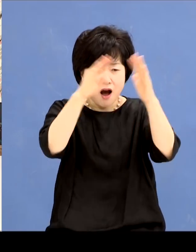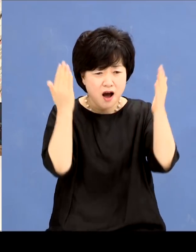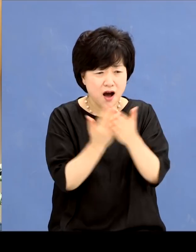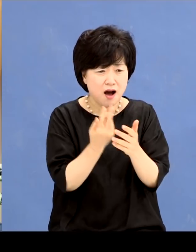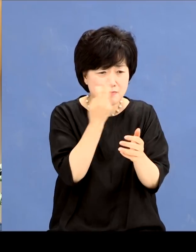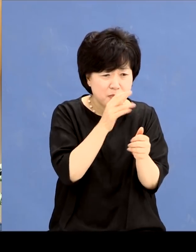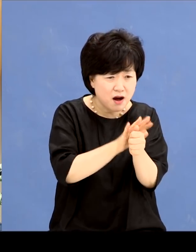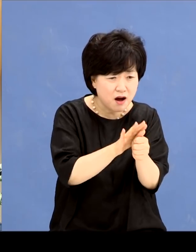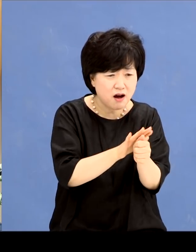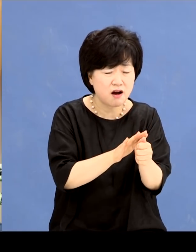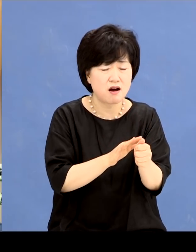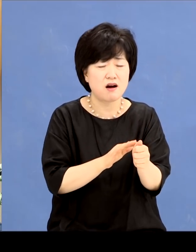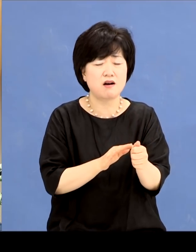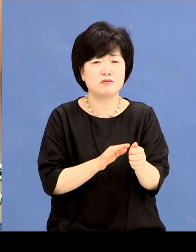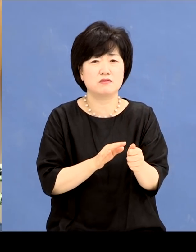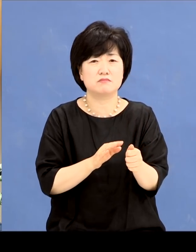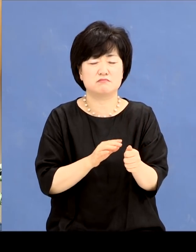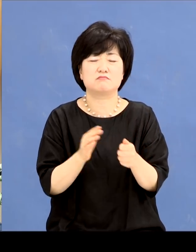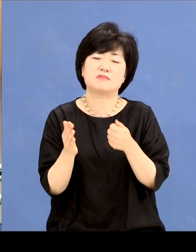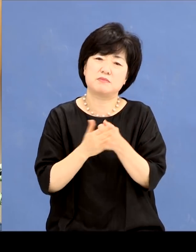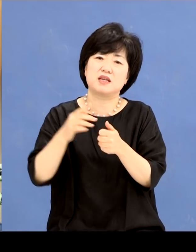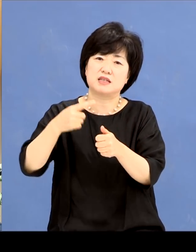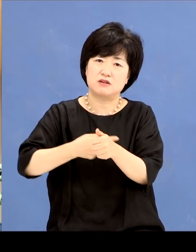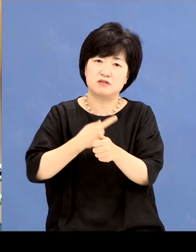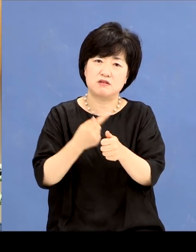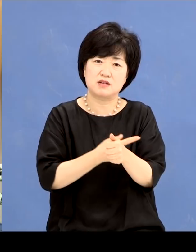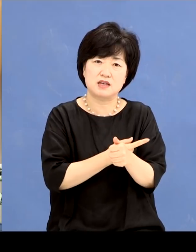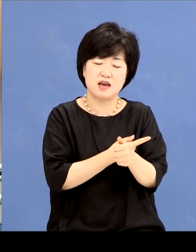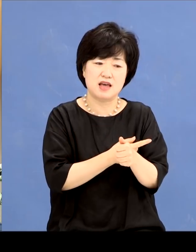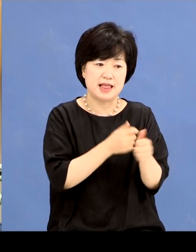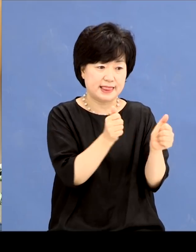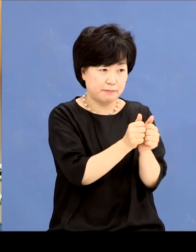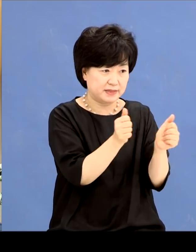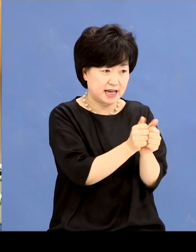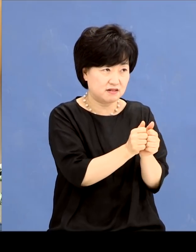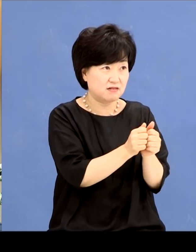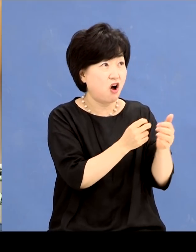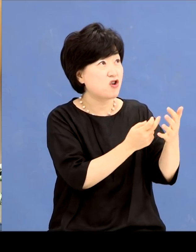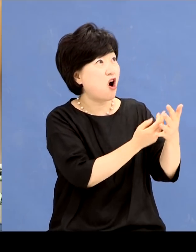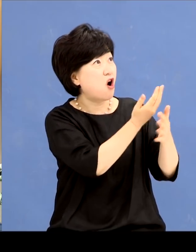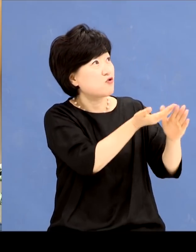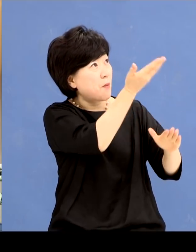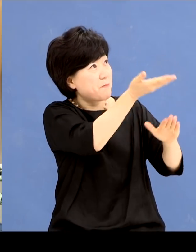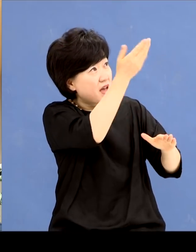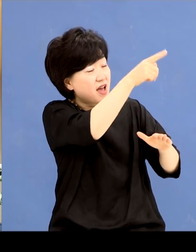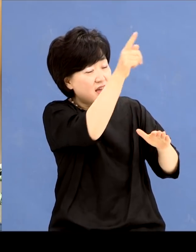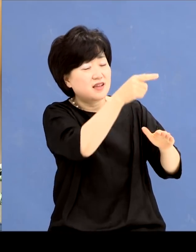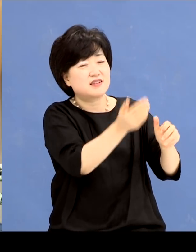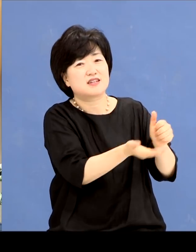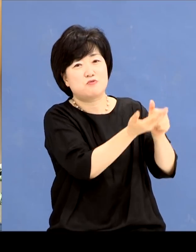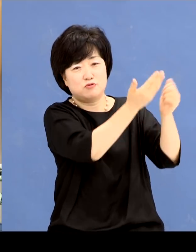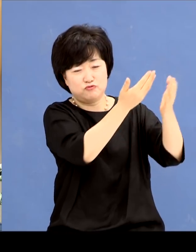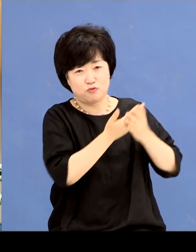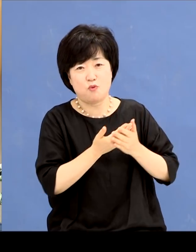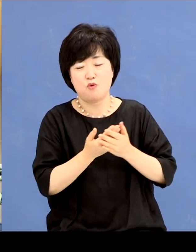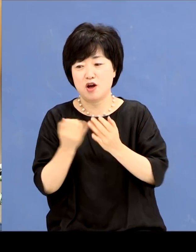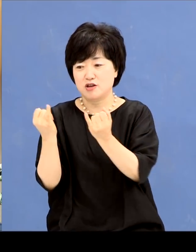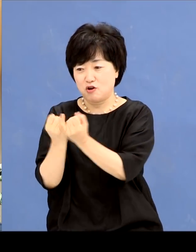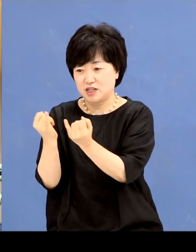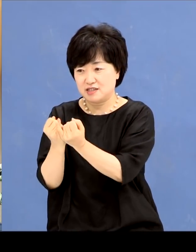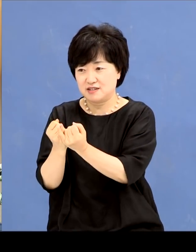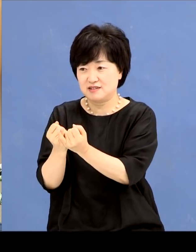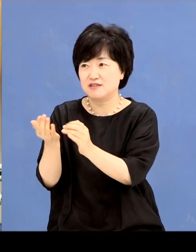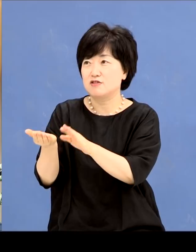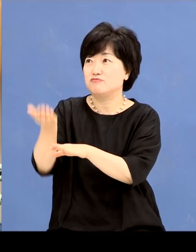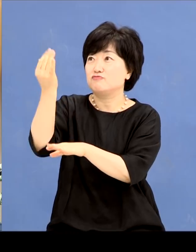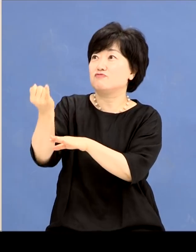안 될 텐데. 그래서 자연스럽게 우리 남자들은 형님들 손에 자연스럽게 크게 됐고 네. 여자친구들은 누나들 손에